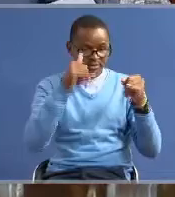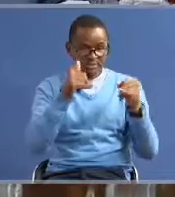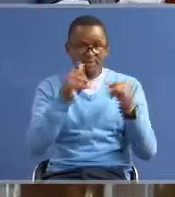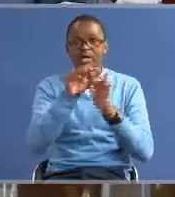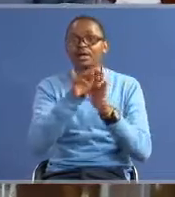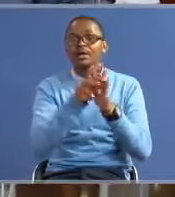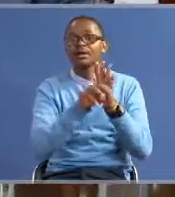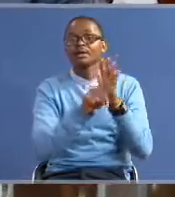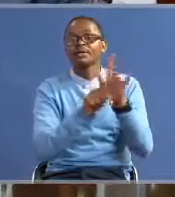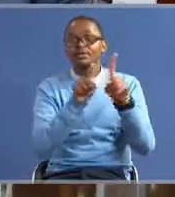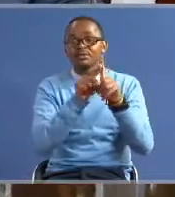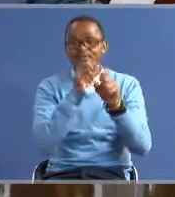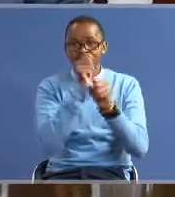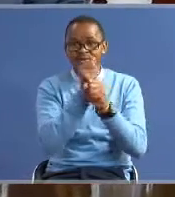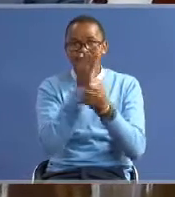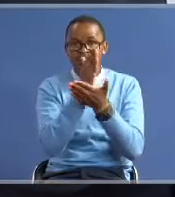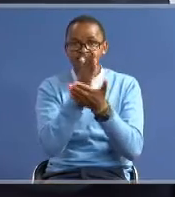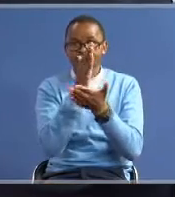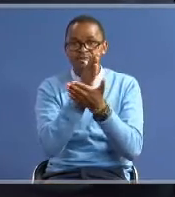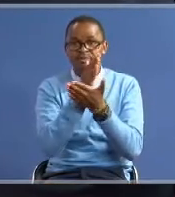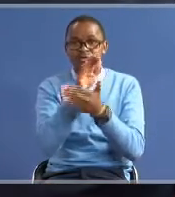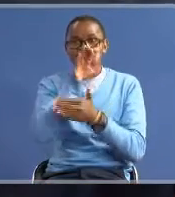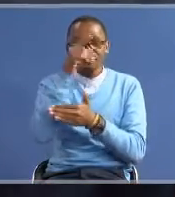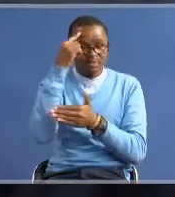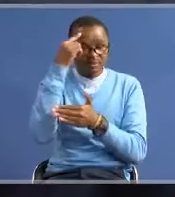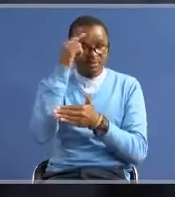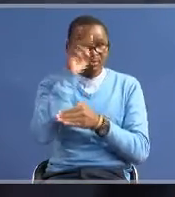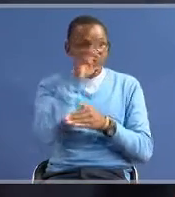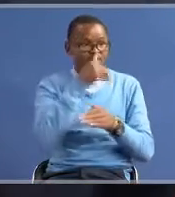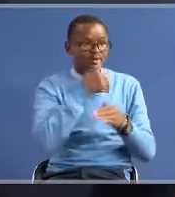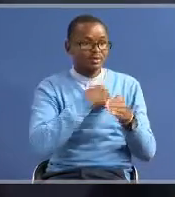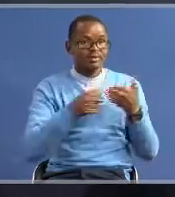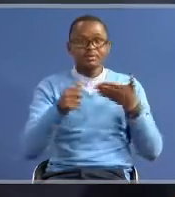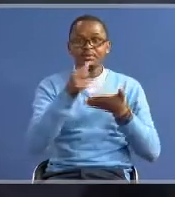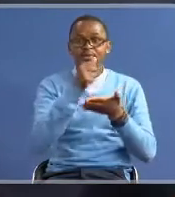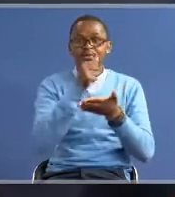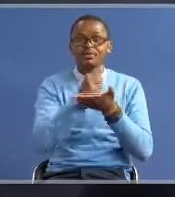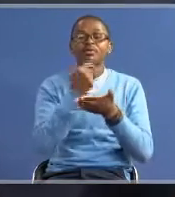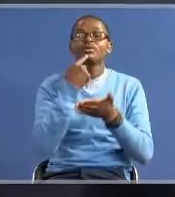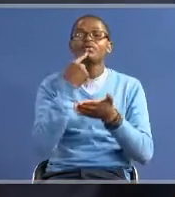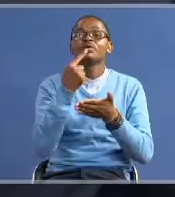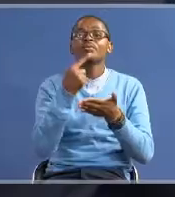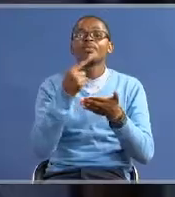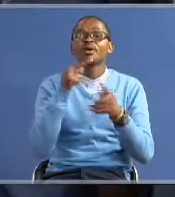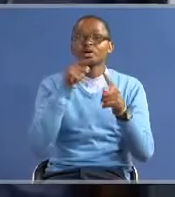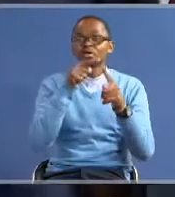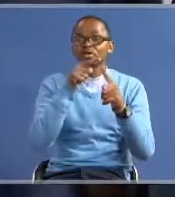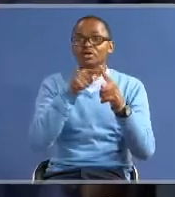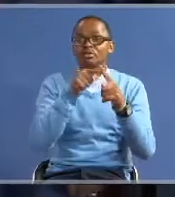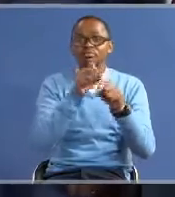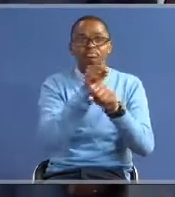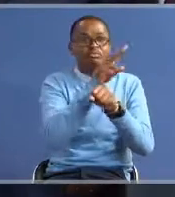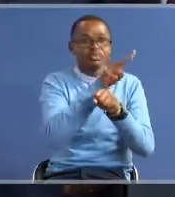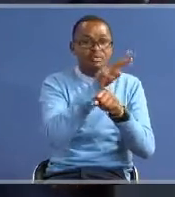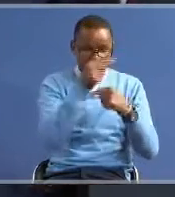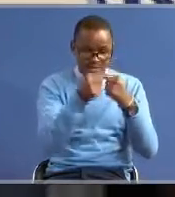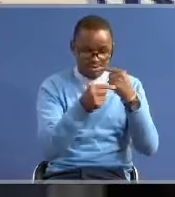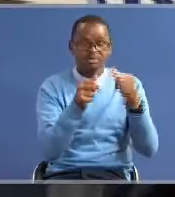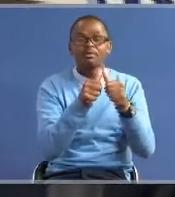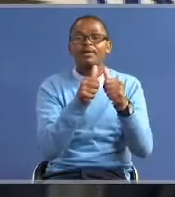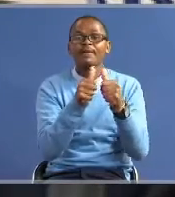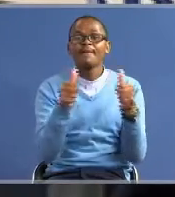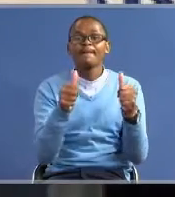wa elimu na kuhakikisha amri ya Rais Uhuru Kenyatta ya sajili ya asilimia 100 kwenda shule za upili